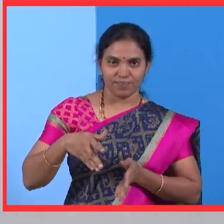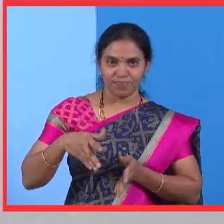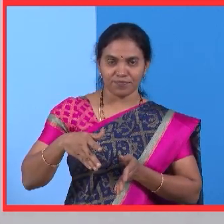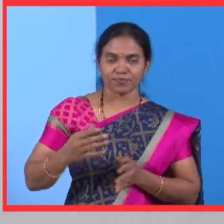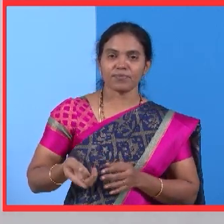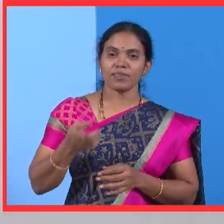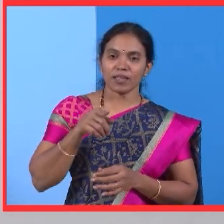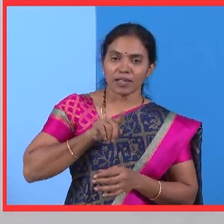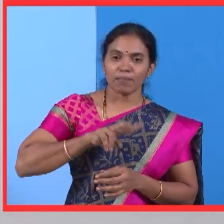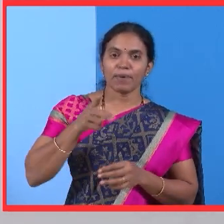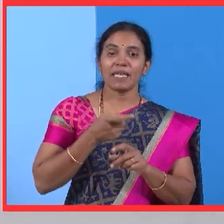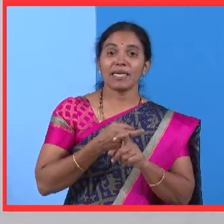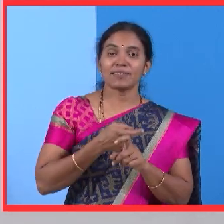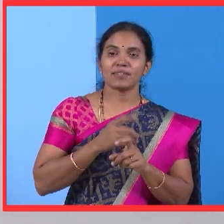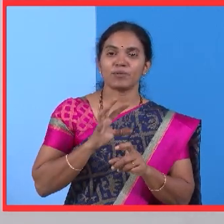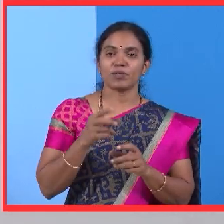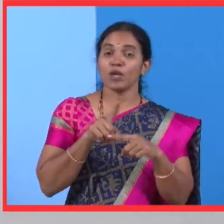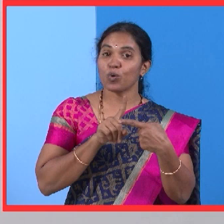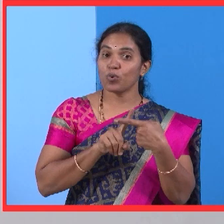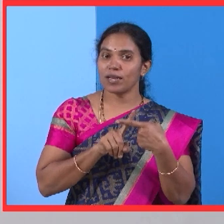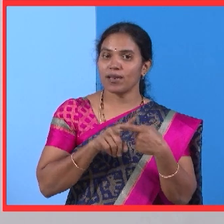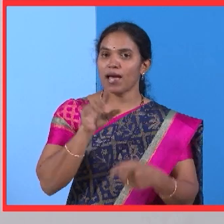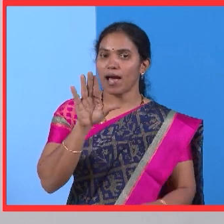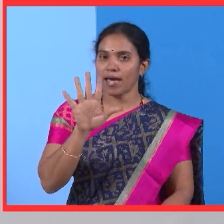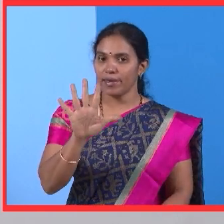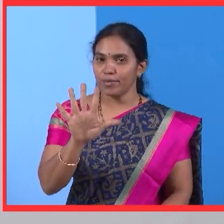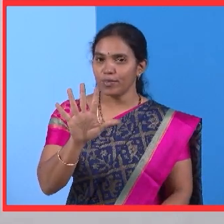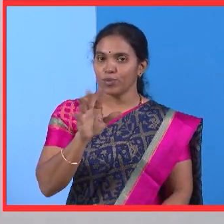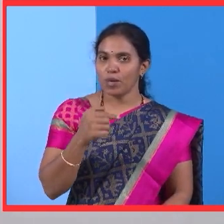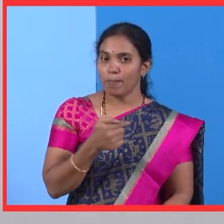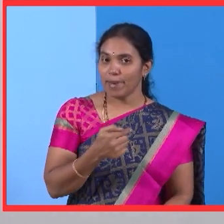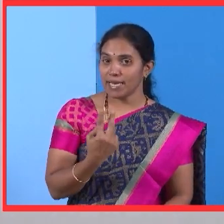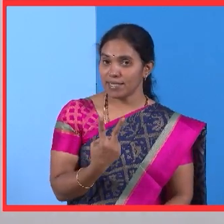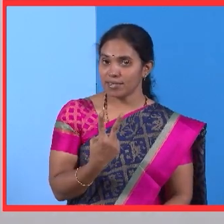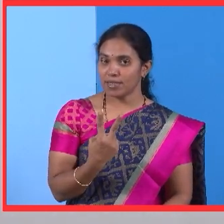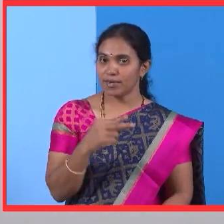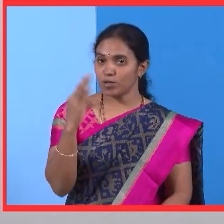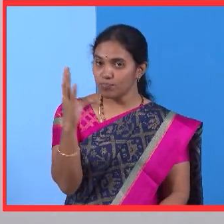ஆயத்தொலைகளை கூட்டிக்கணும் 5 மைனஸ் 2